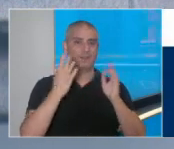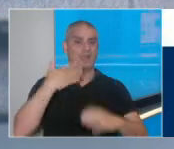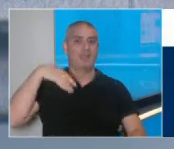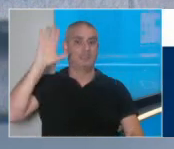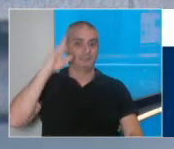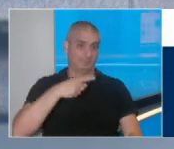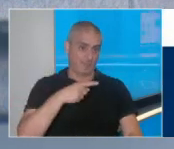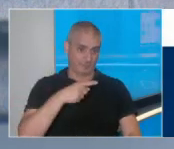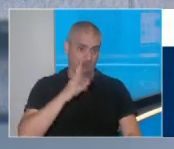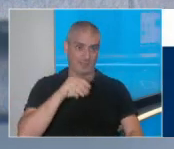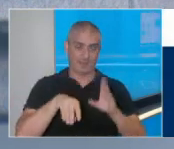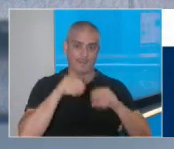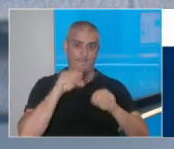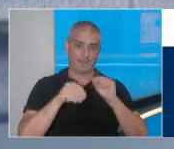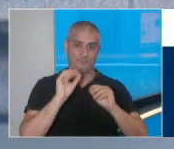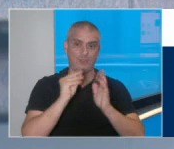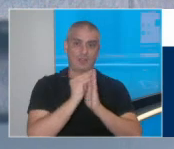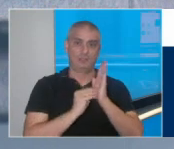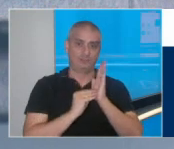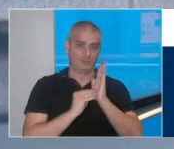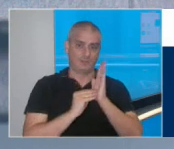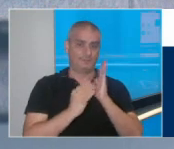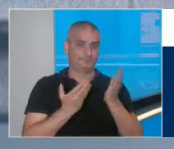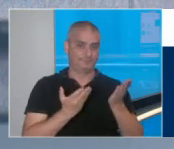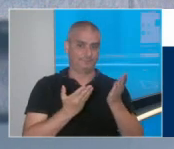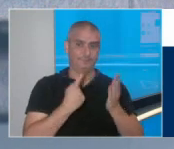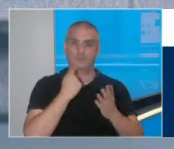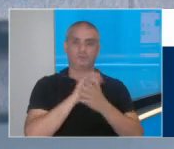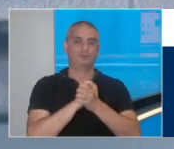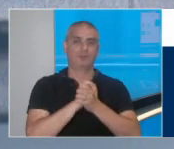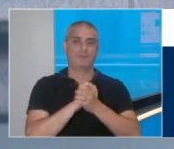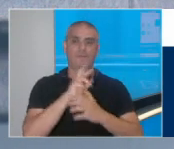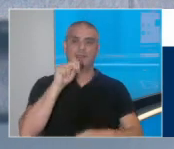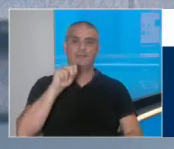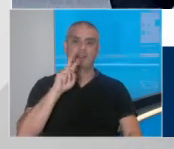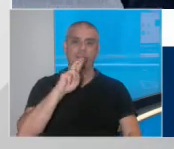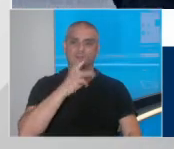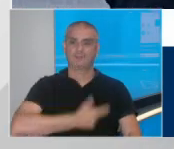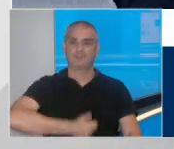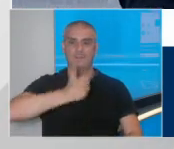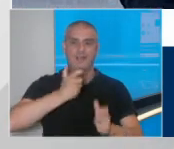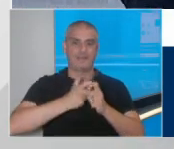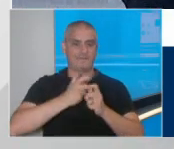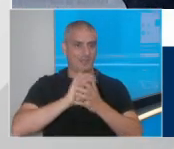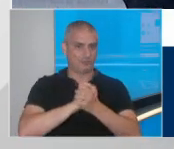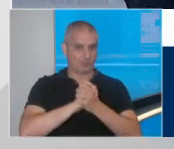ההצבעה לפריימריז של הרשימה. ואומר עכשיו שלום לניר רוזן, מנכ"ל המפלגה, שלום לך.